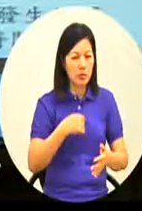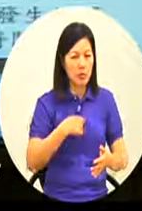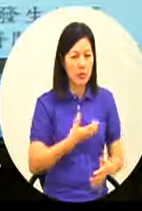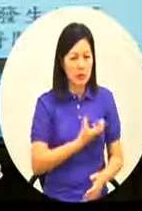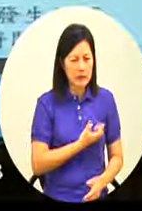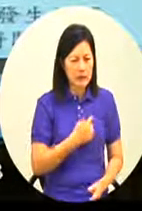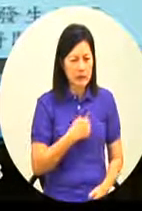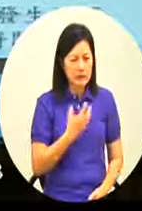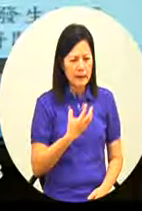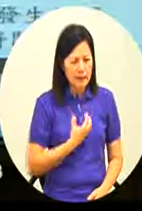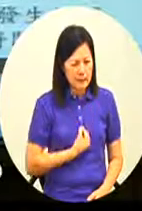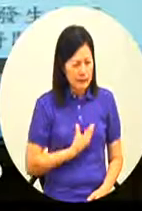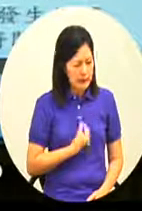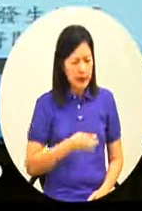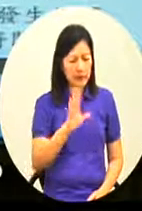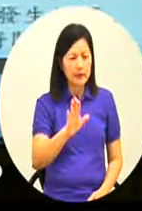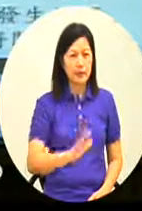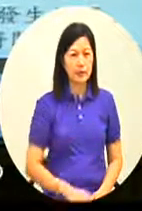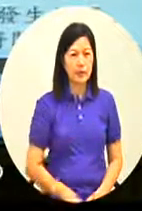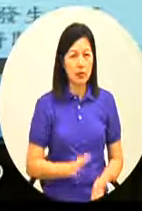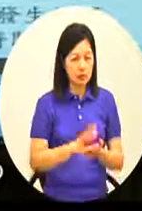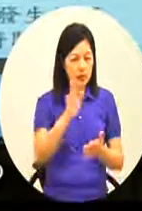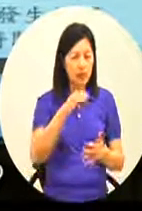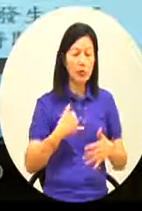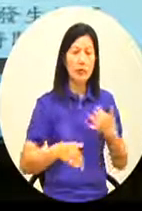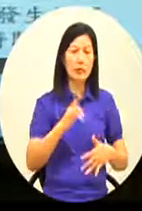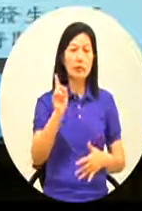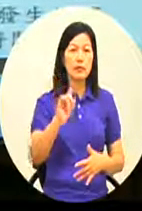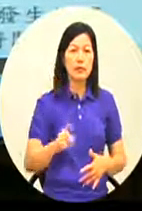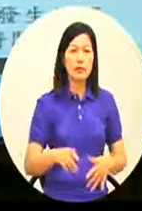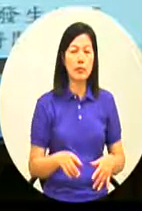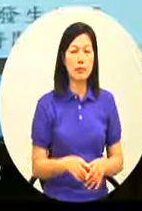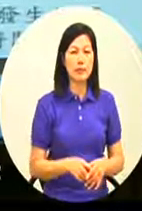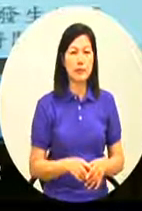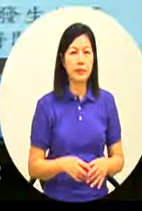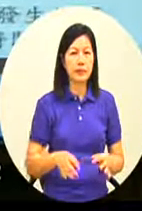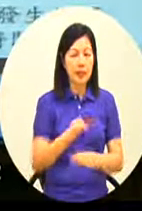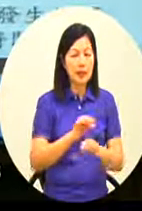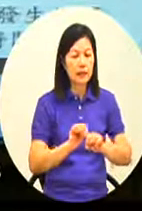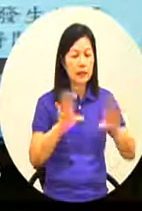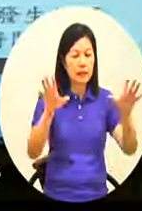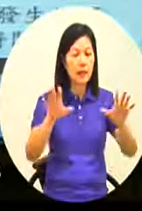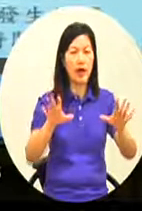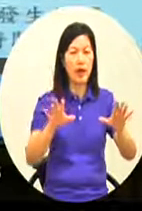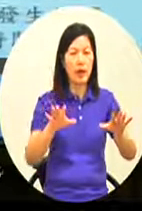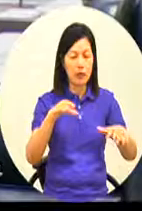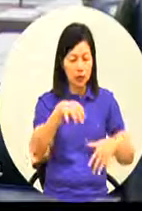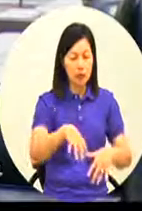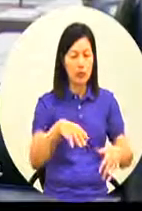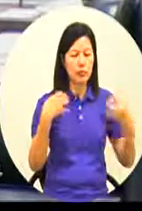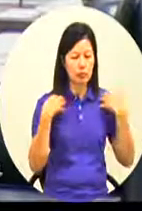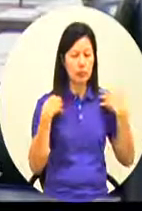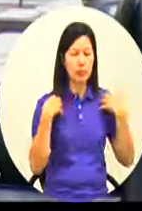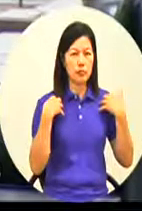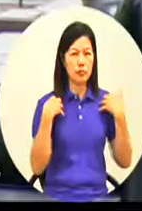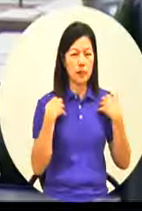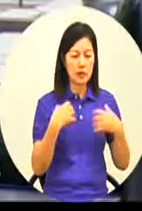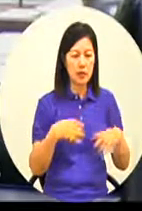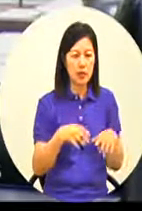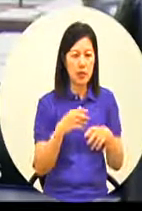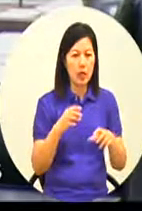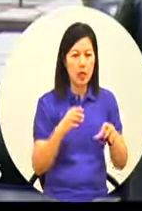然后后来呢，我们也很高兴，就是在经发局就说要承担起来所有的管线的部